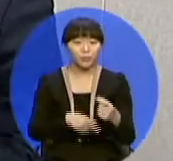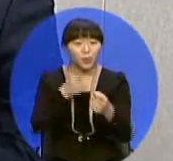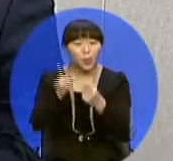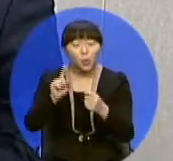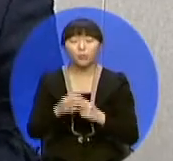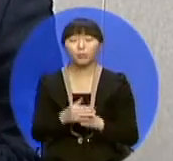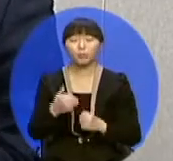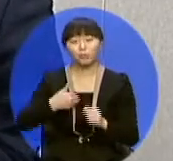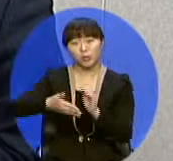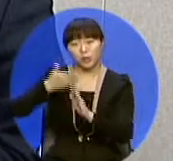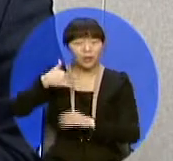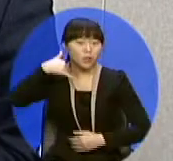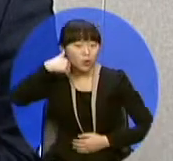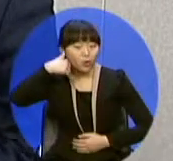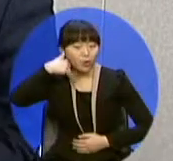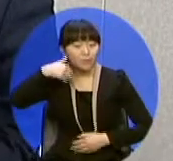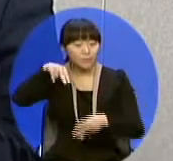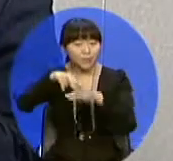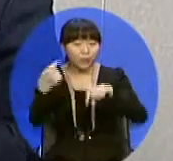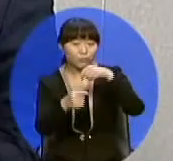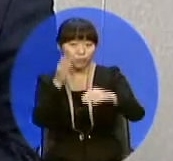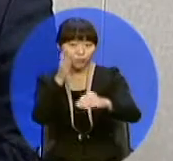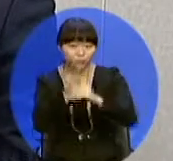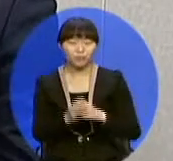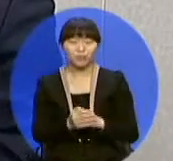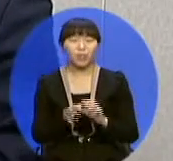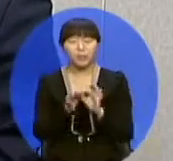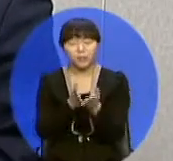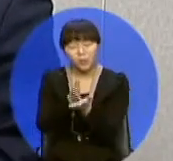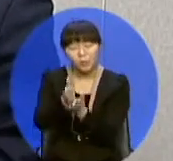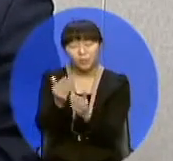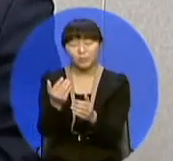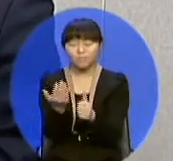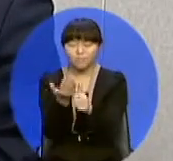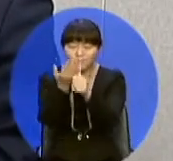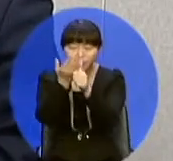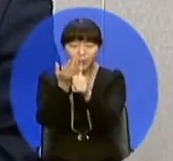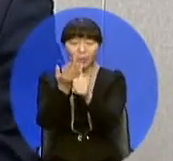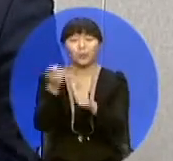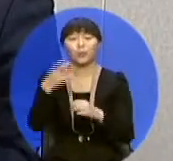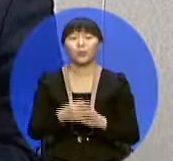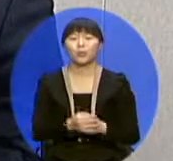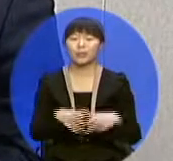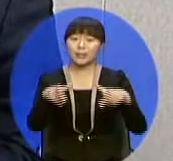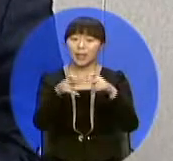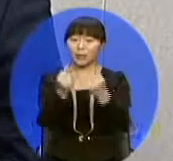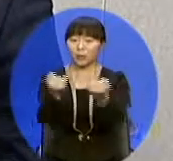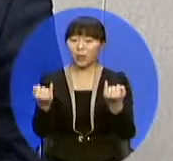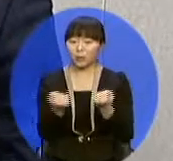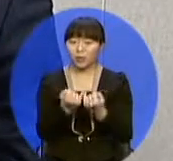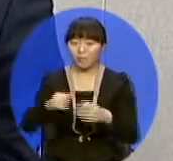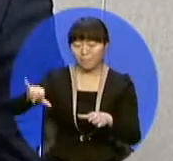우리 광명시가 콜센터를 운영하고 있는데 네. 그 콜센터 전문요원 양성 과정이라든지 또 장애 여성 전문